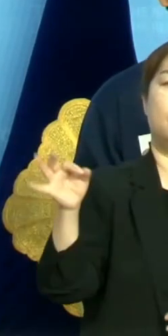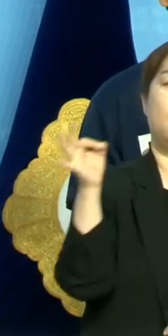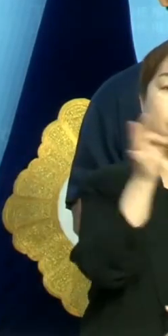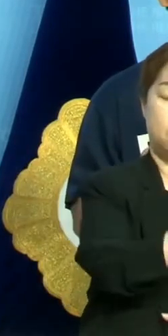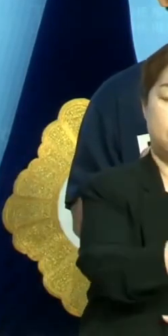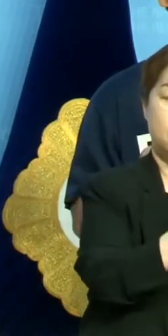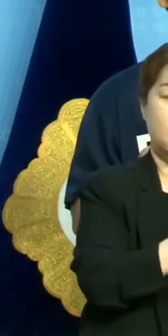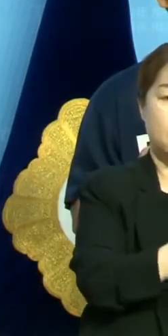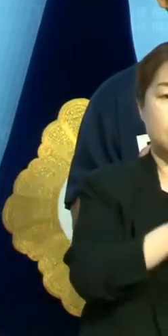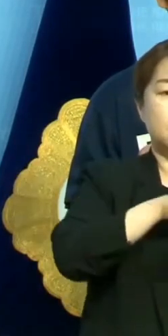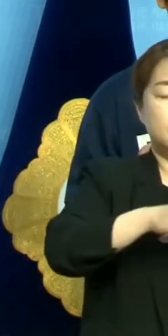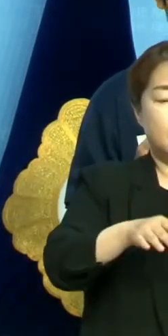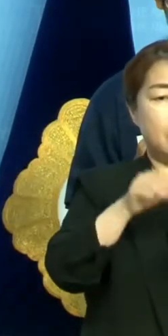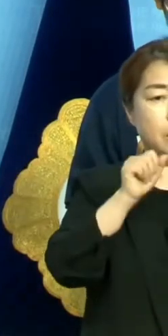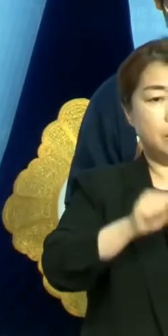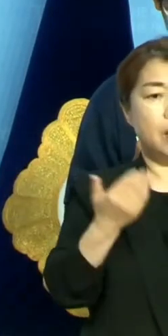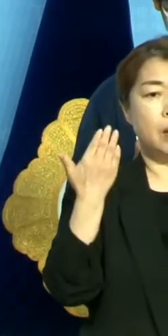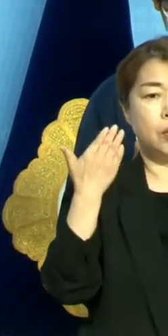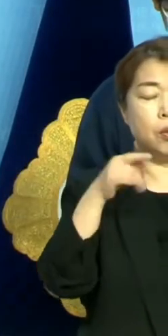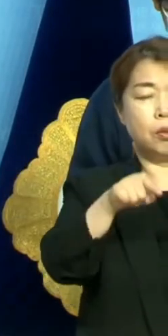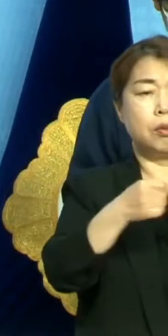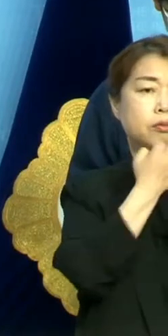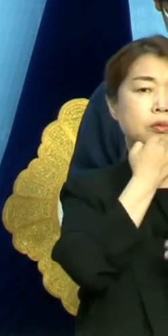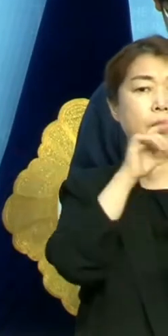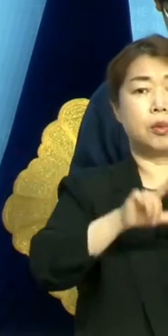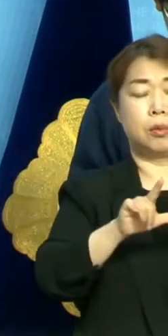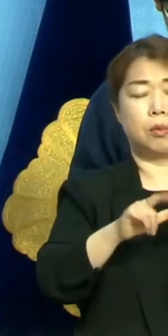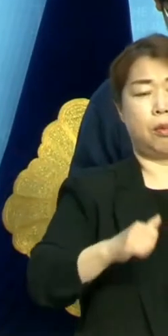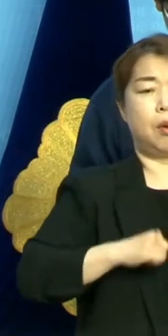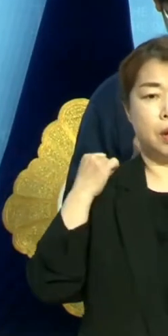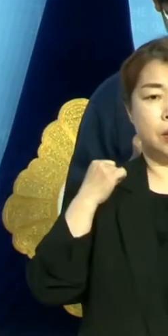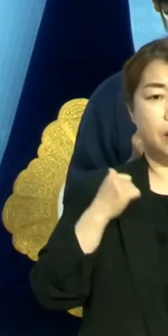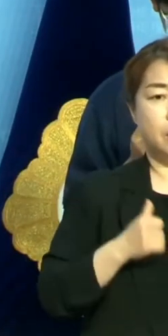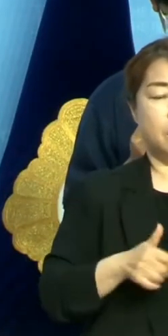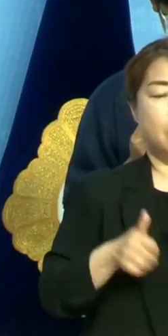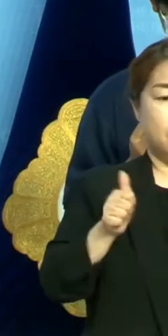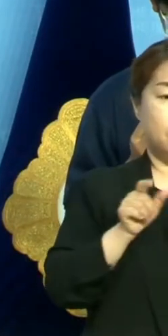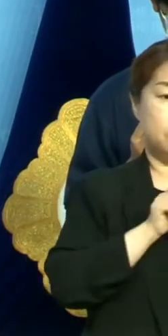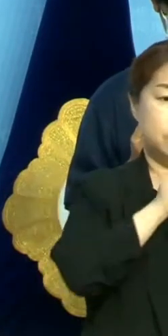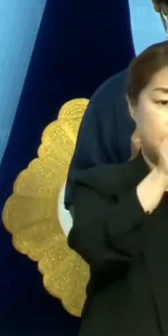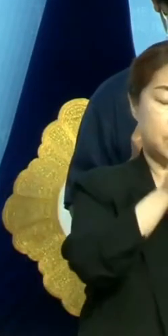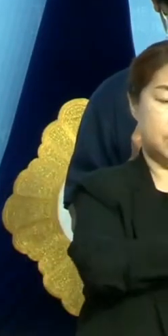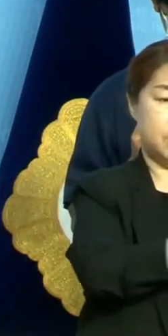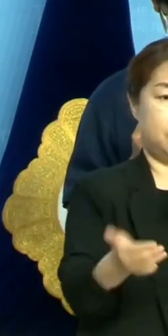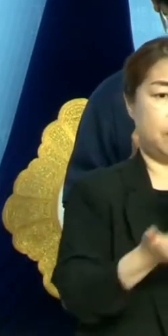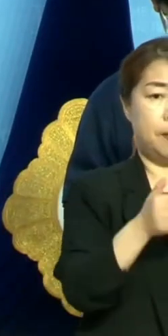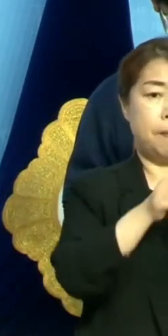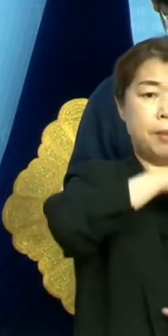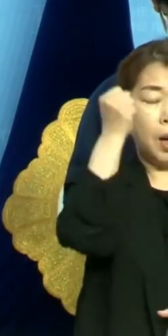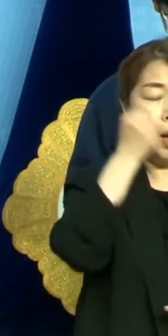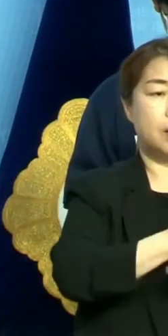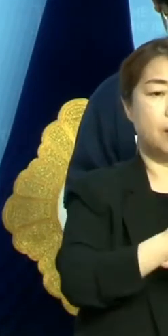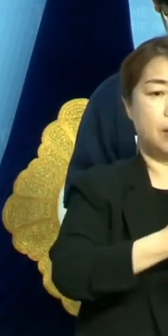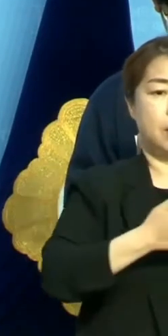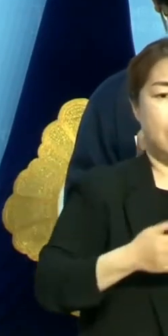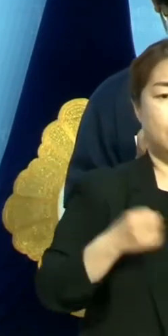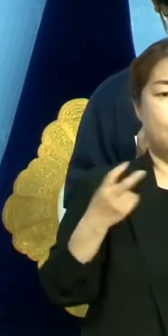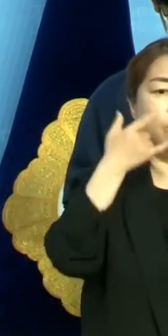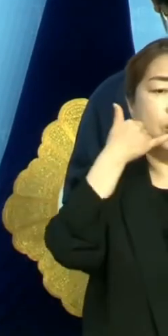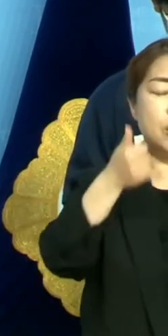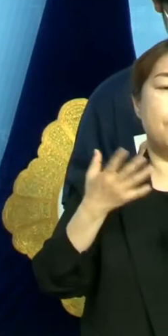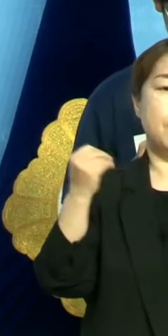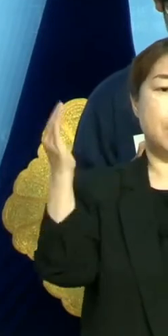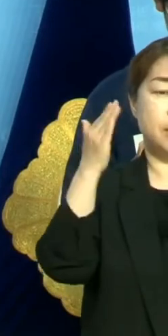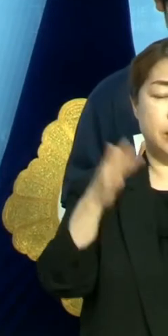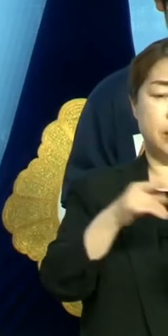도 이런 식으로 나오는 학교가 우습고 환합니다 부디 소송에 잘 이루어져서 저와 포 저희 부모님 그리고 많은